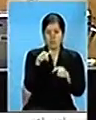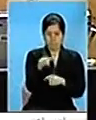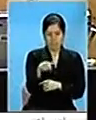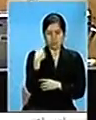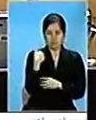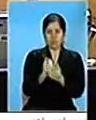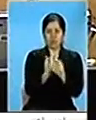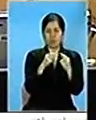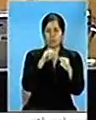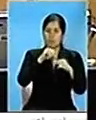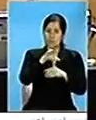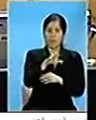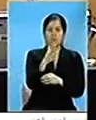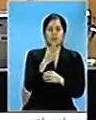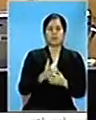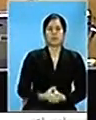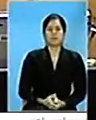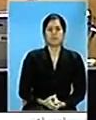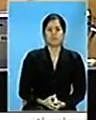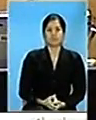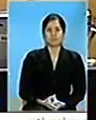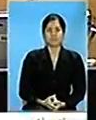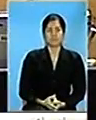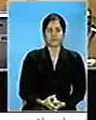ไมค์เสียงจะไม่ออกไปไหนมีแต่ผมได้ยิน